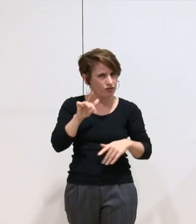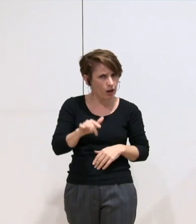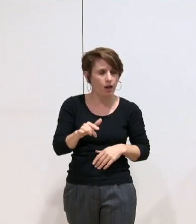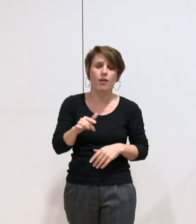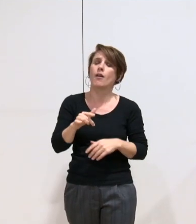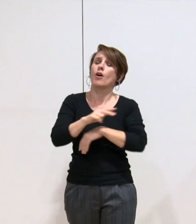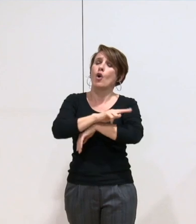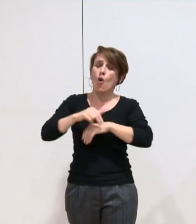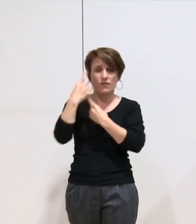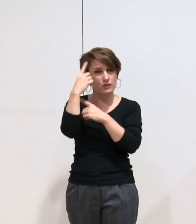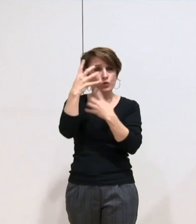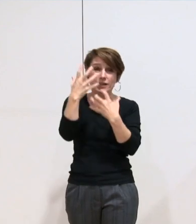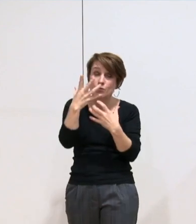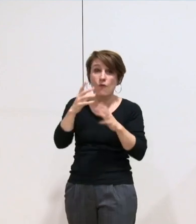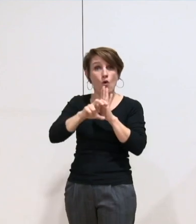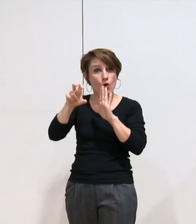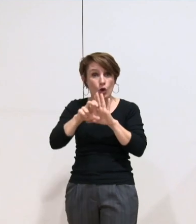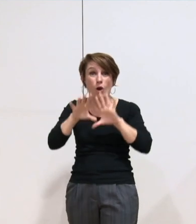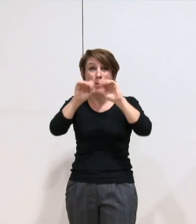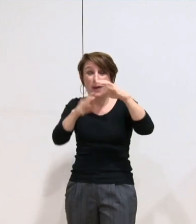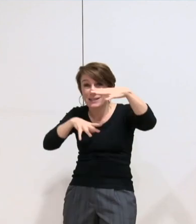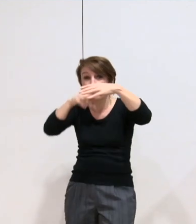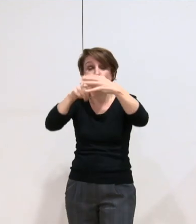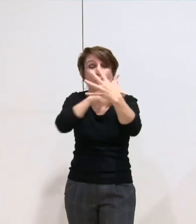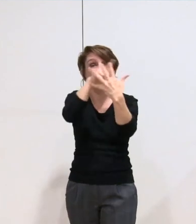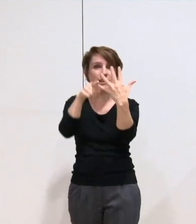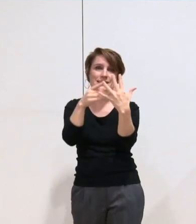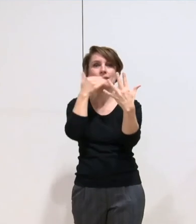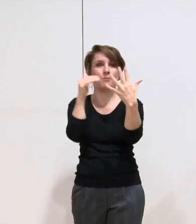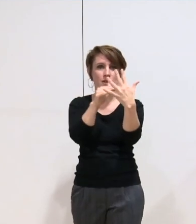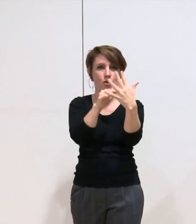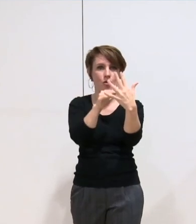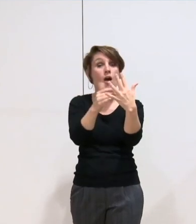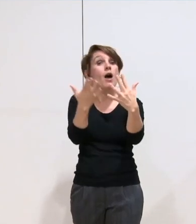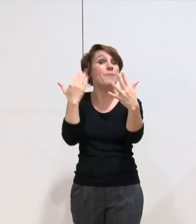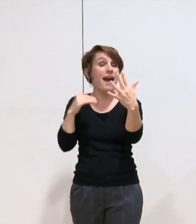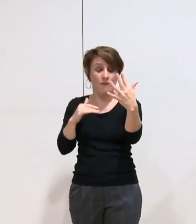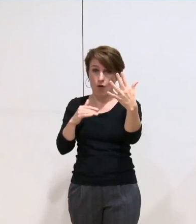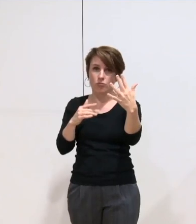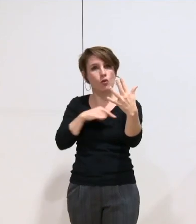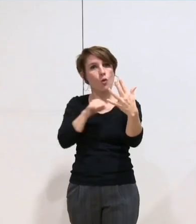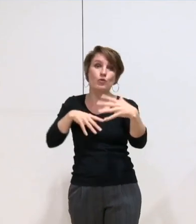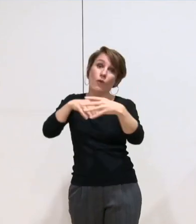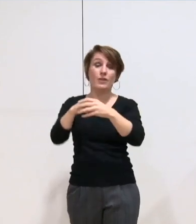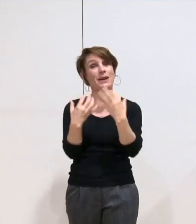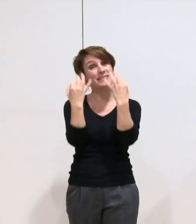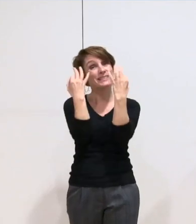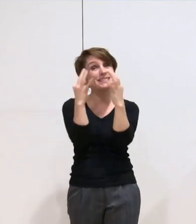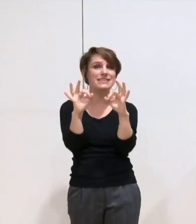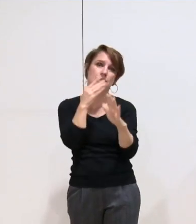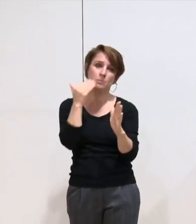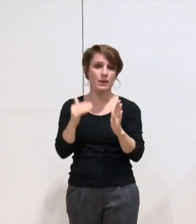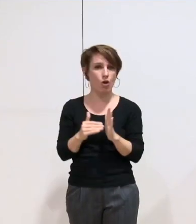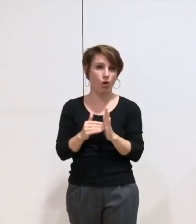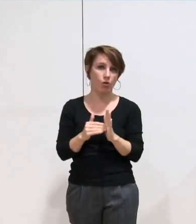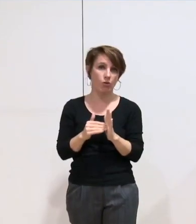5, sachant que nous partons pas de loin, mais nous partons depuis le top 10. C'est-à-dire les chiffres de l'UNIMEV montrent